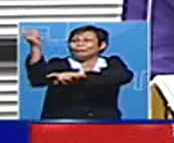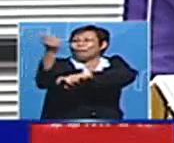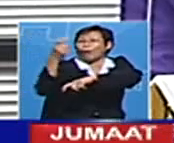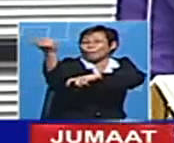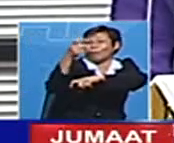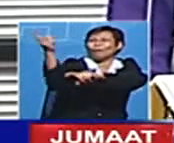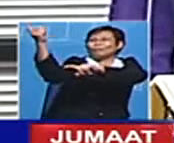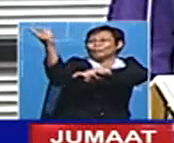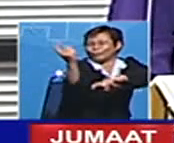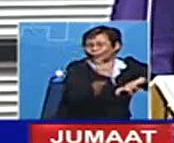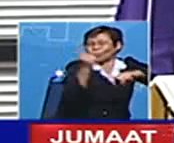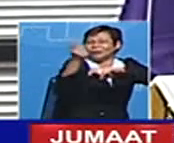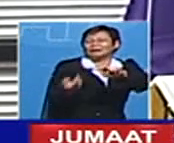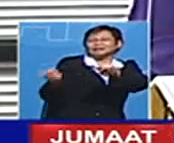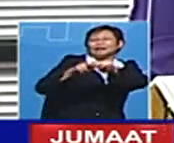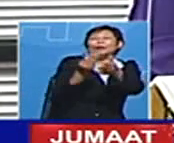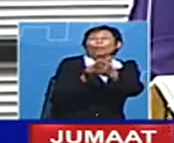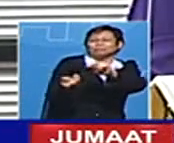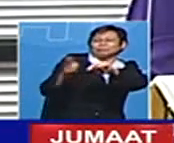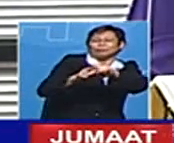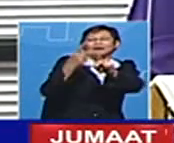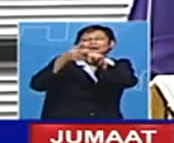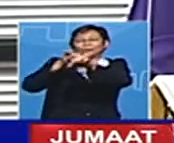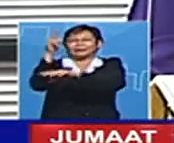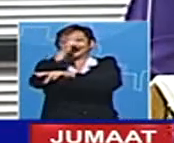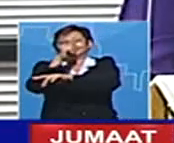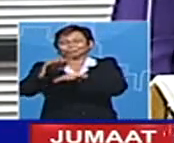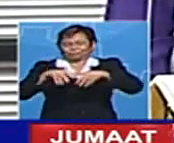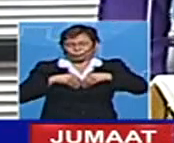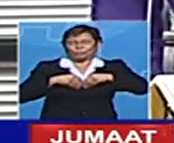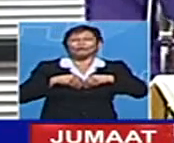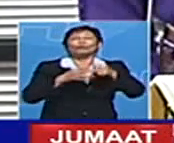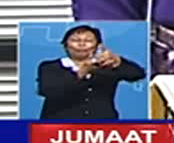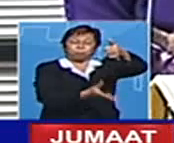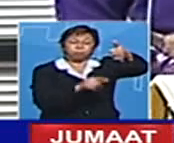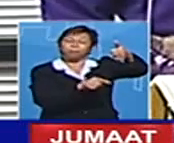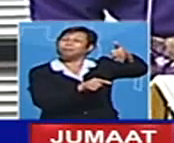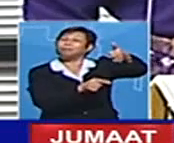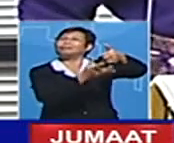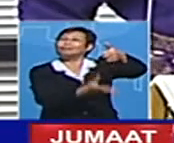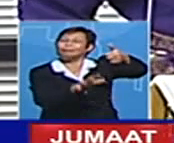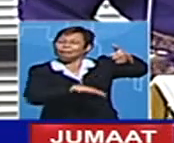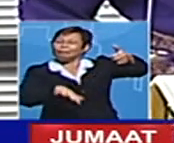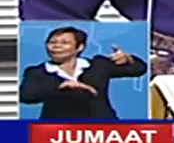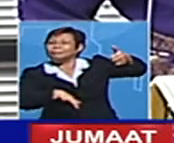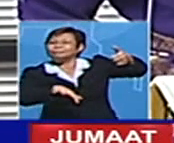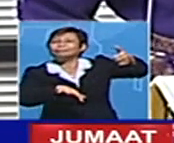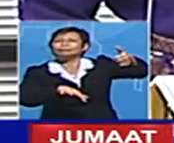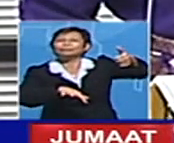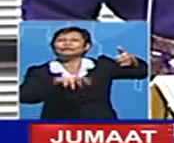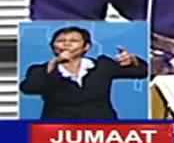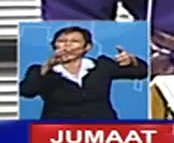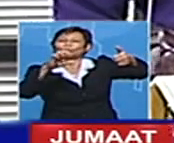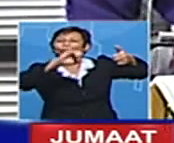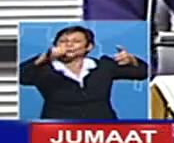akan menfat tambahan daripada kerajaan jumlah peruntukan yang dianggarkan adalah sebanyak